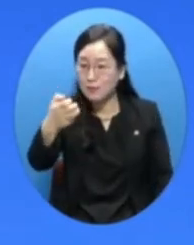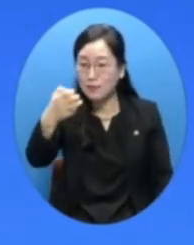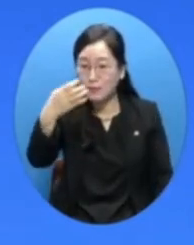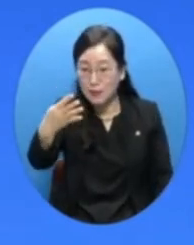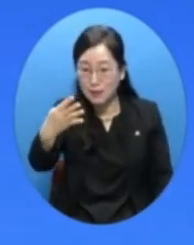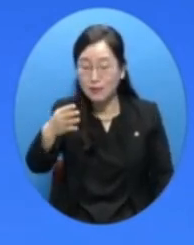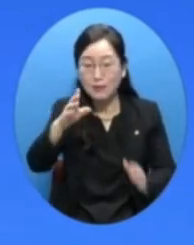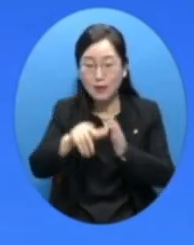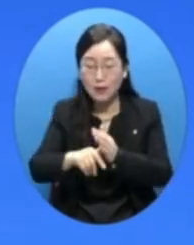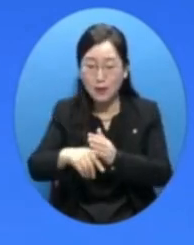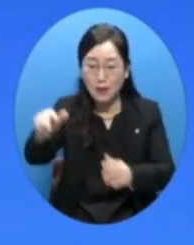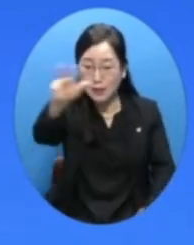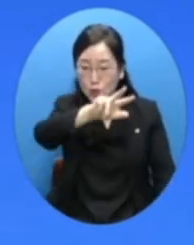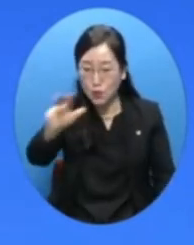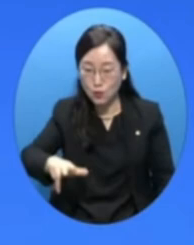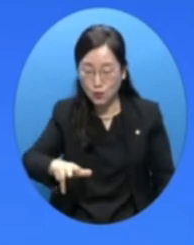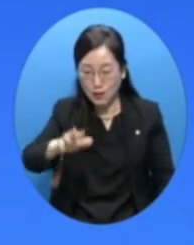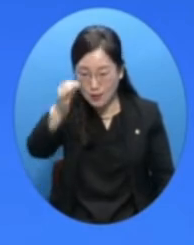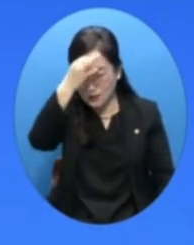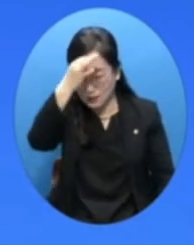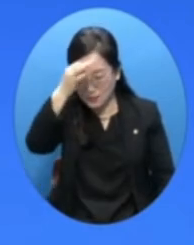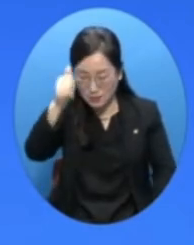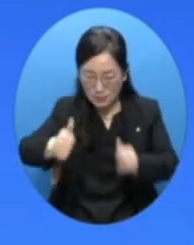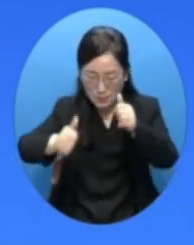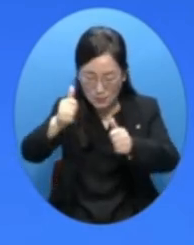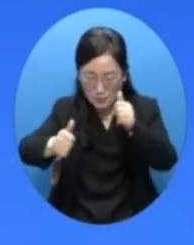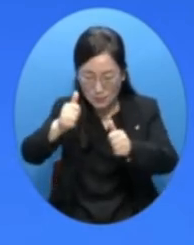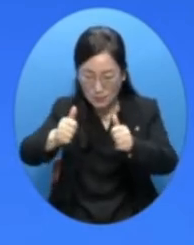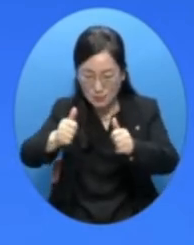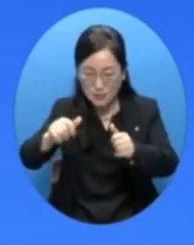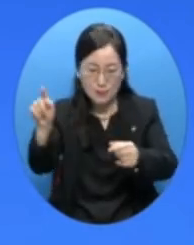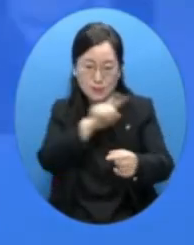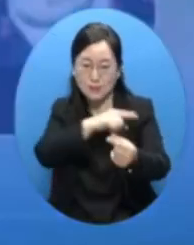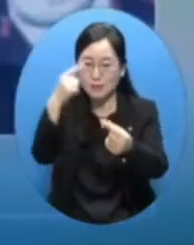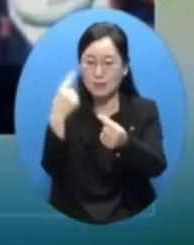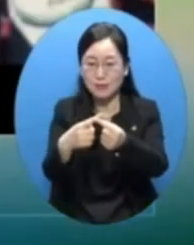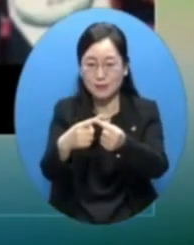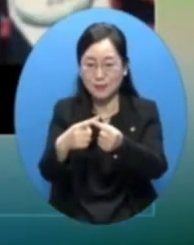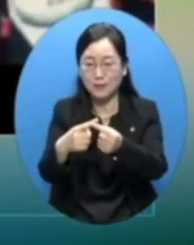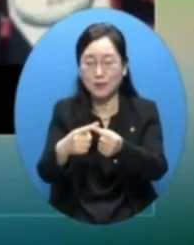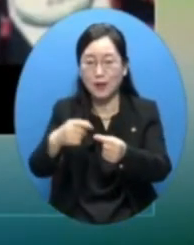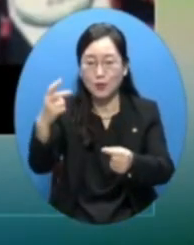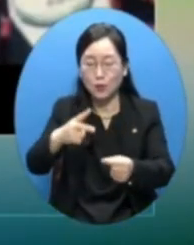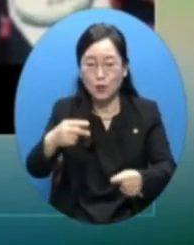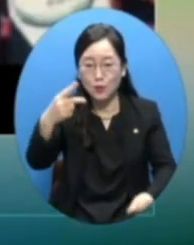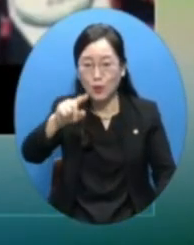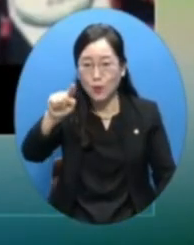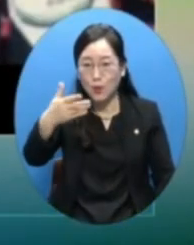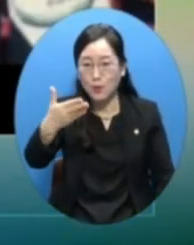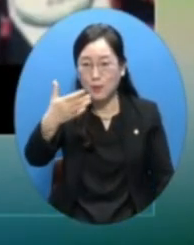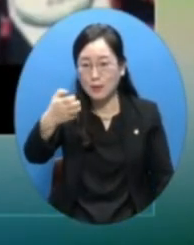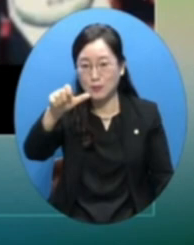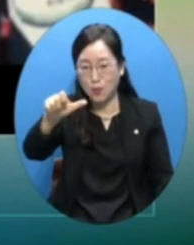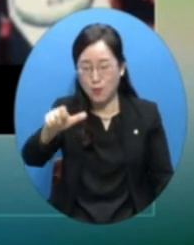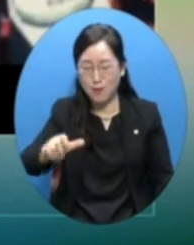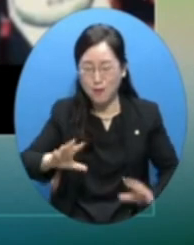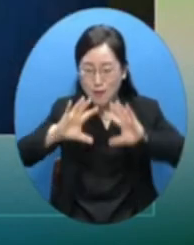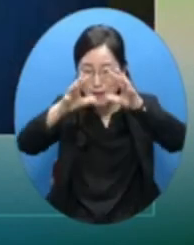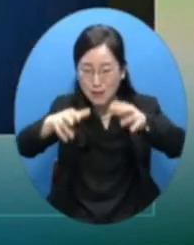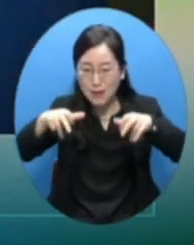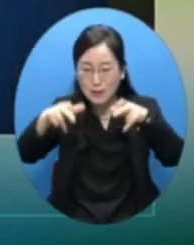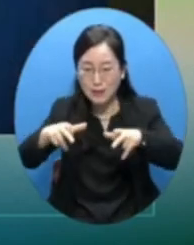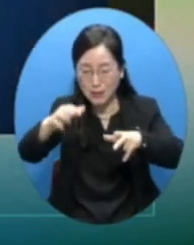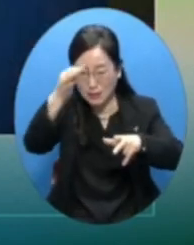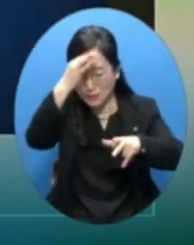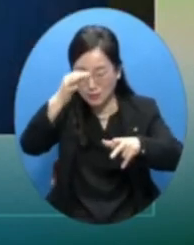전국 기능대에서 기계 편물 부문 1위로 수상을 하고 1985년 콜롬비아 세계 장애인 기능 경기대회에서